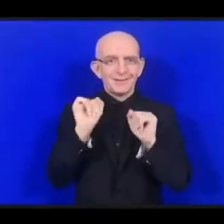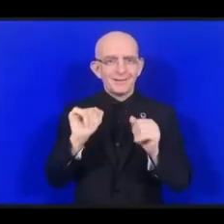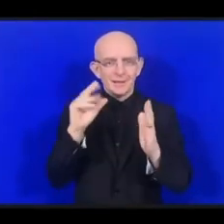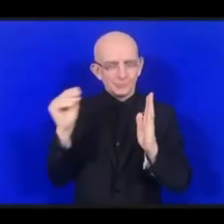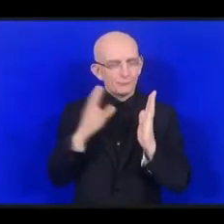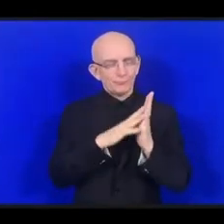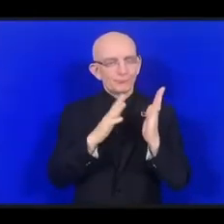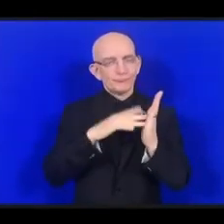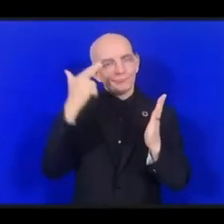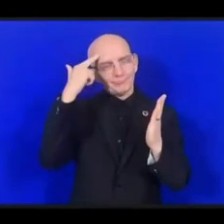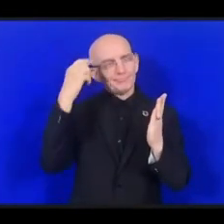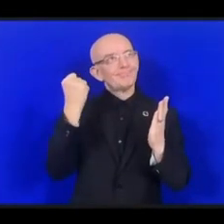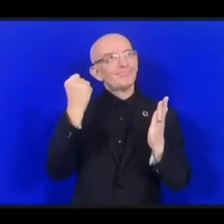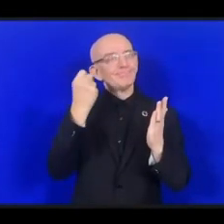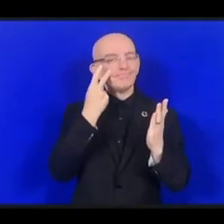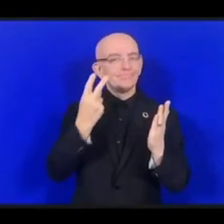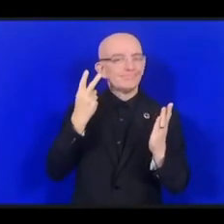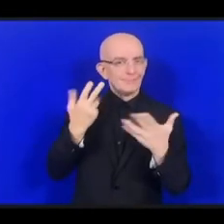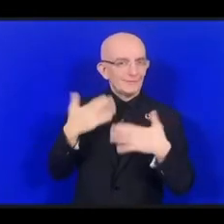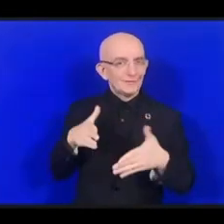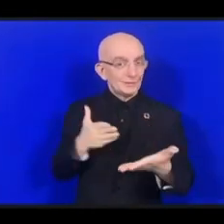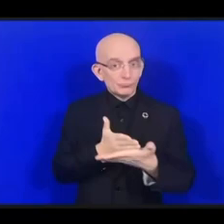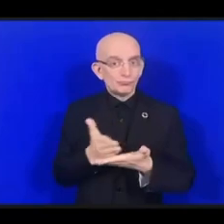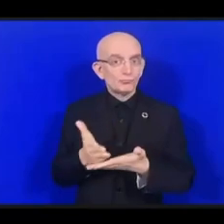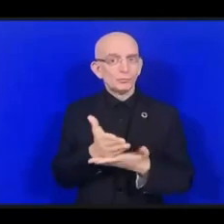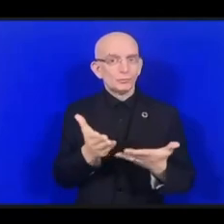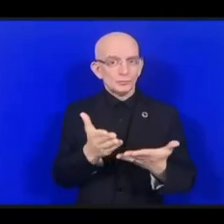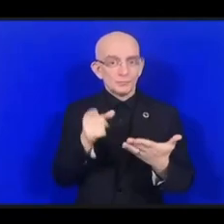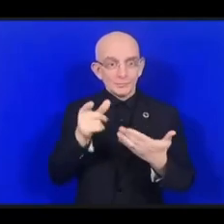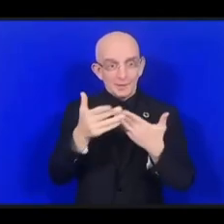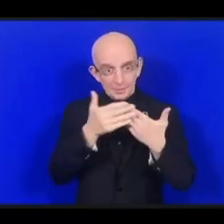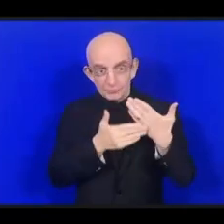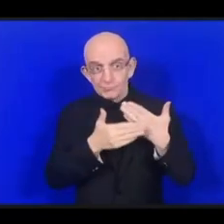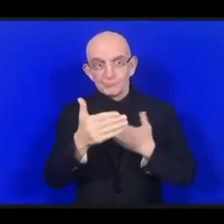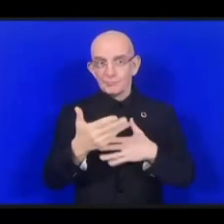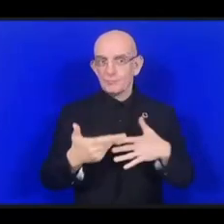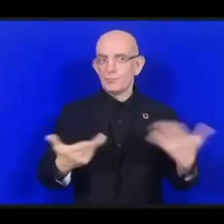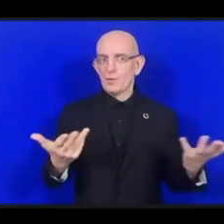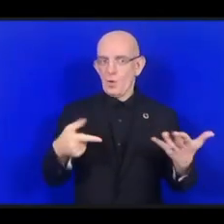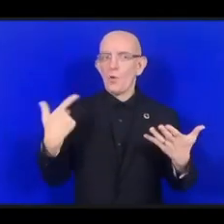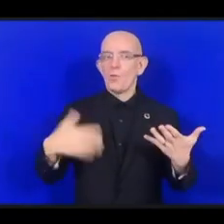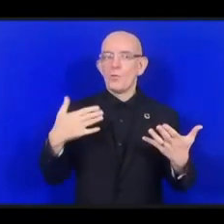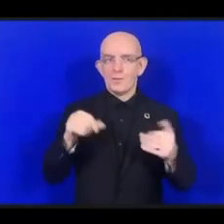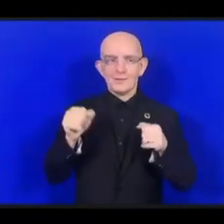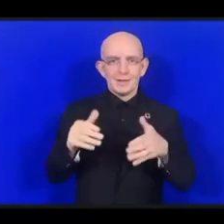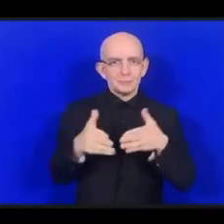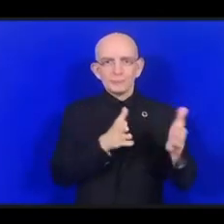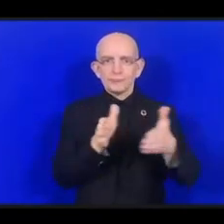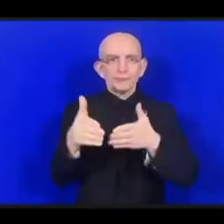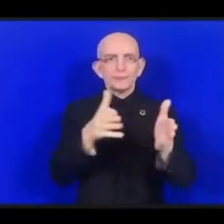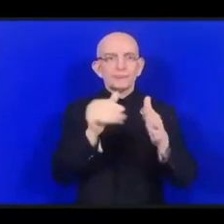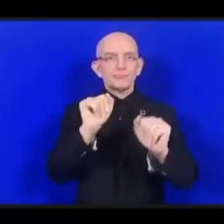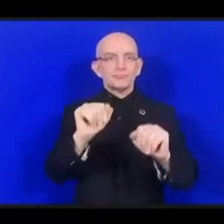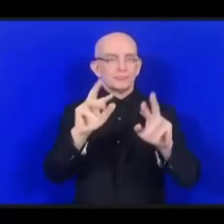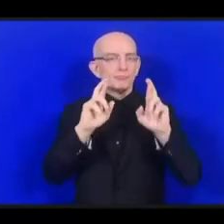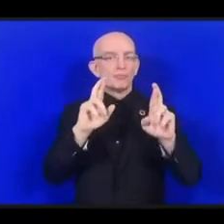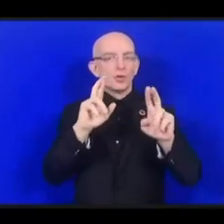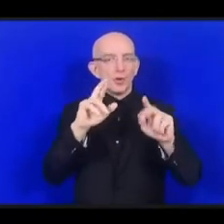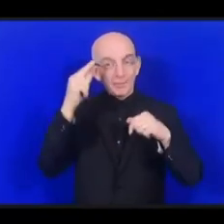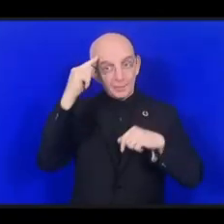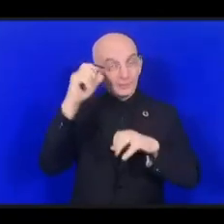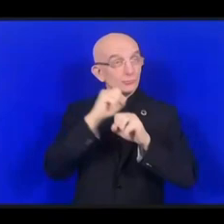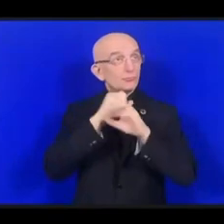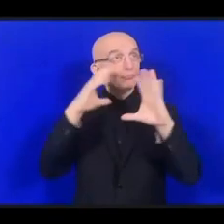mais à quoi ressemble l'avenir de l'Internet l'Internet peut inspirer des espoirs et des rêves d'un avenir plus brillant où les